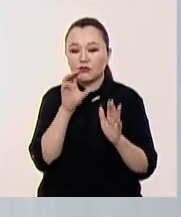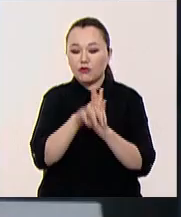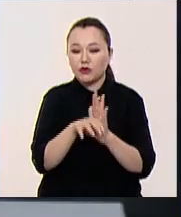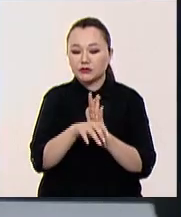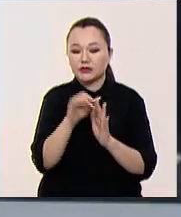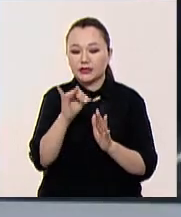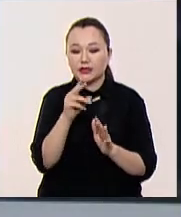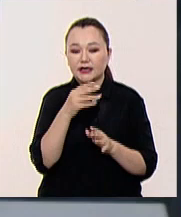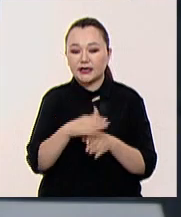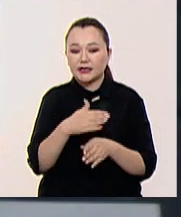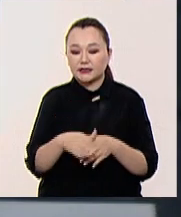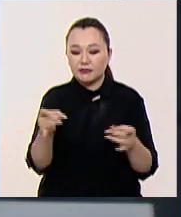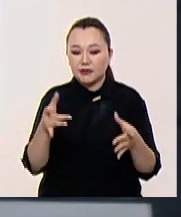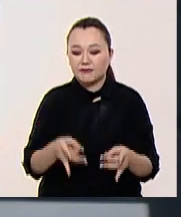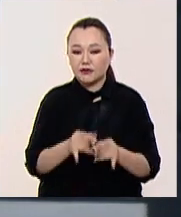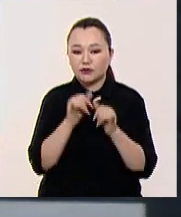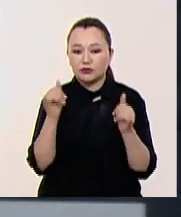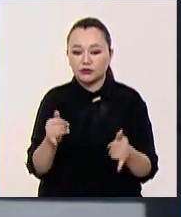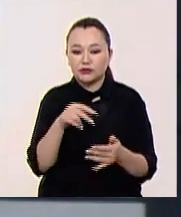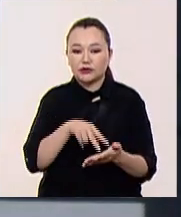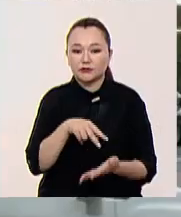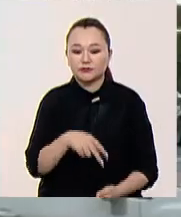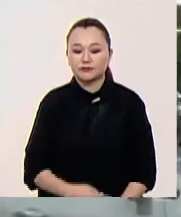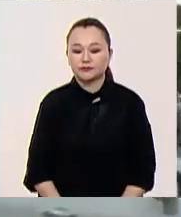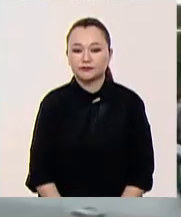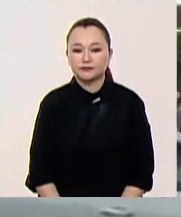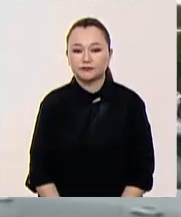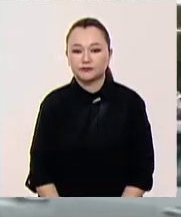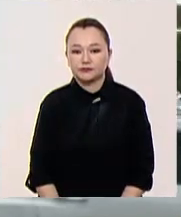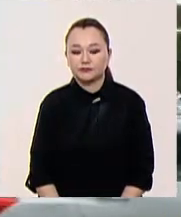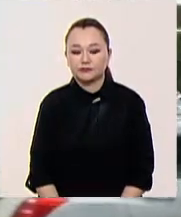кредиттер портфелі өскен. Ақбота Базарбай, Нұркен Тоқмұрзин, Информбюро, Нұрсұлтан.